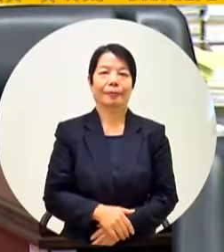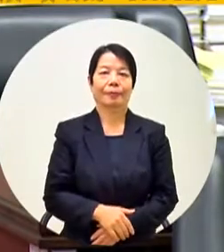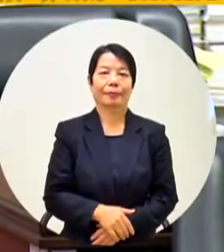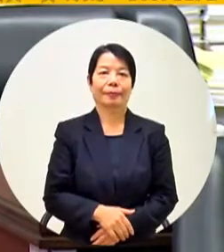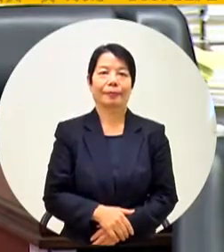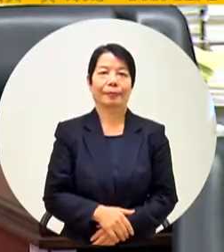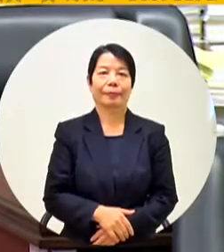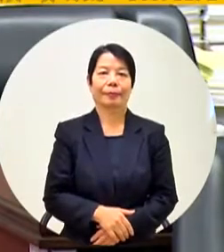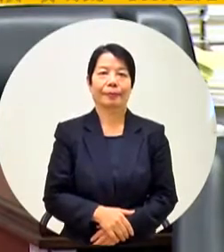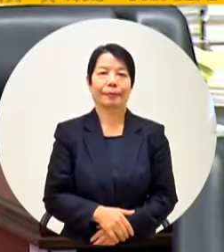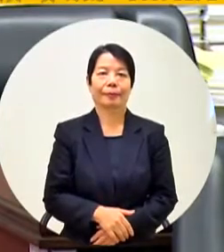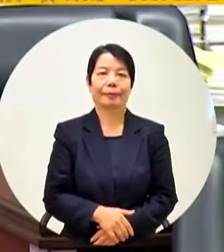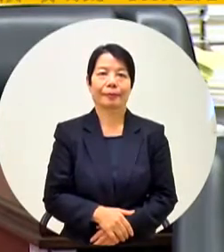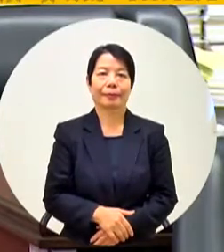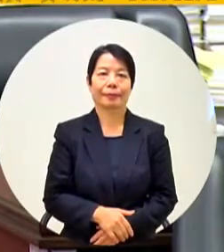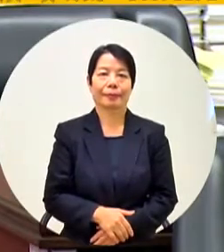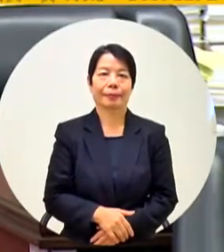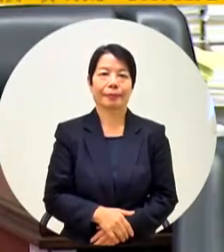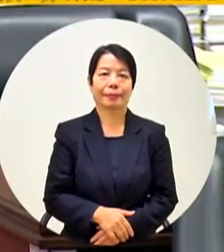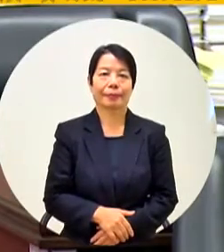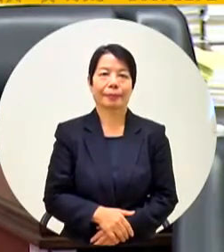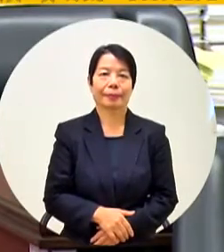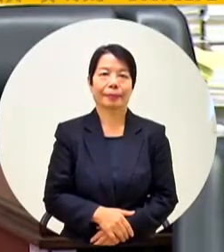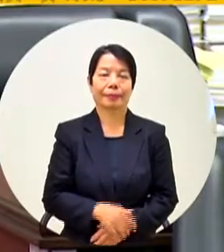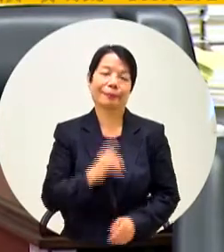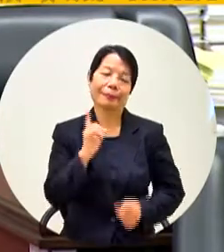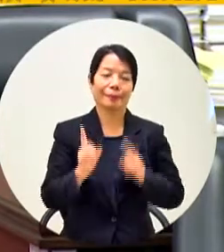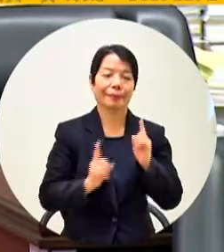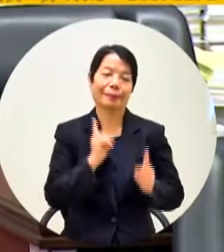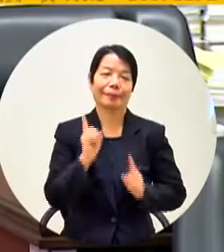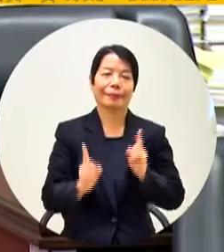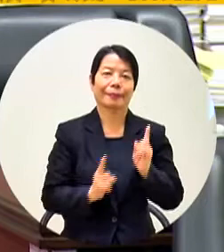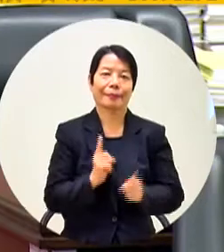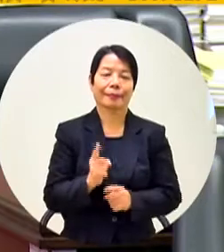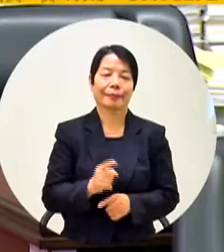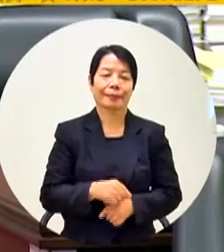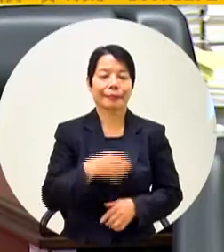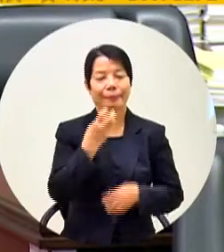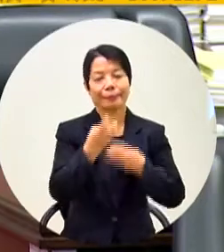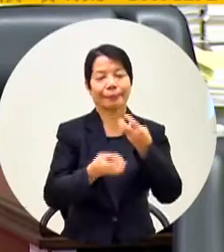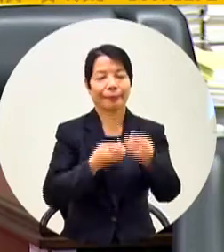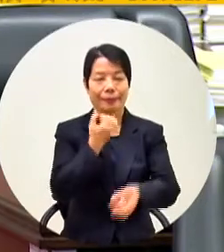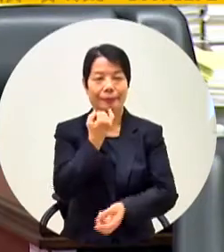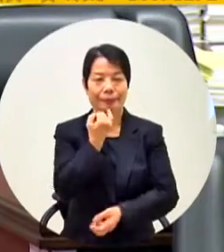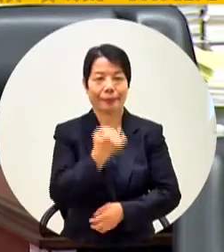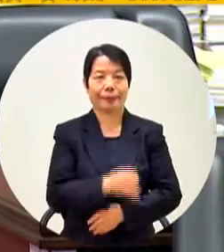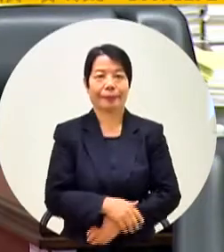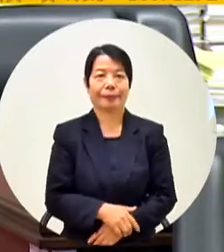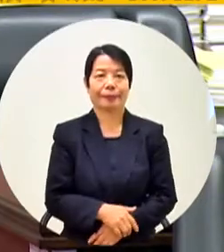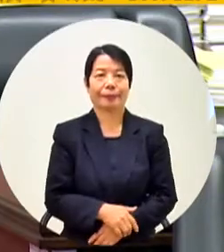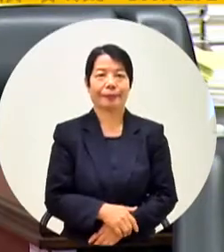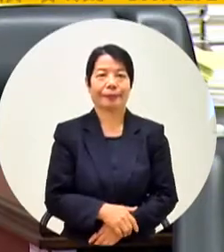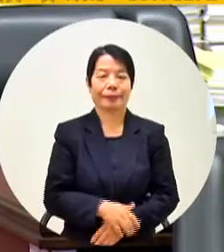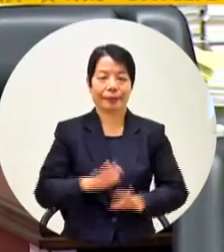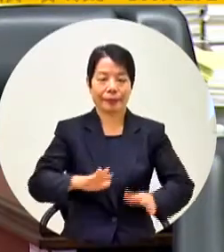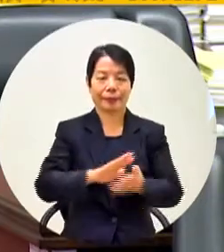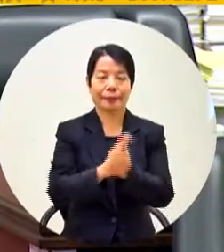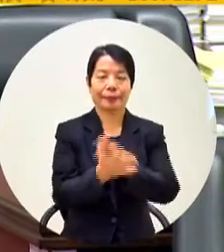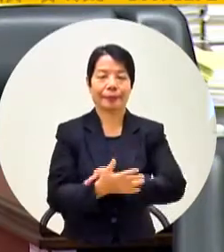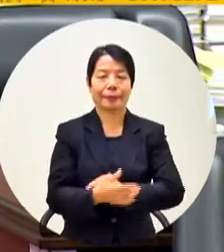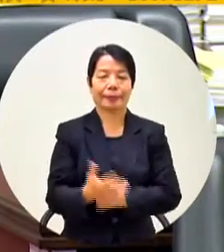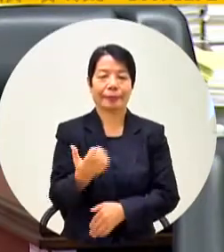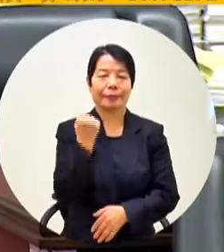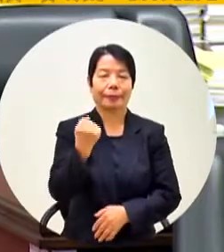可以很随意的挥洒我们的想法但是现在我们变成执政党的议